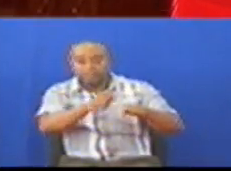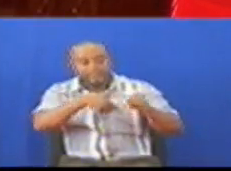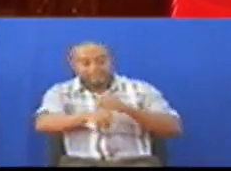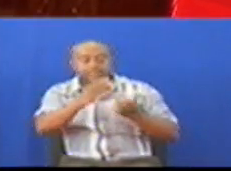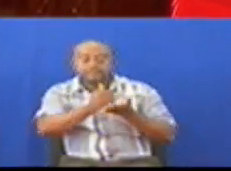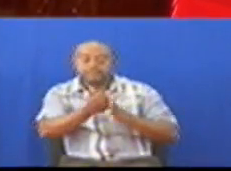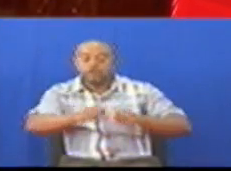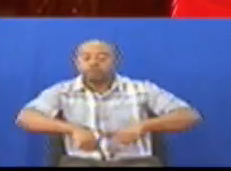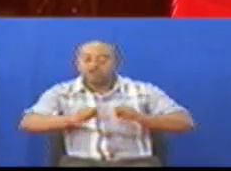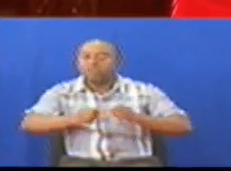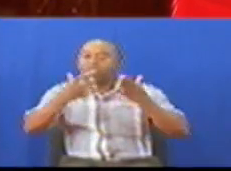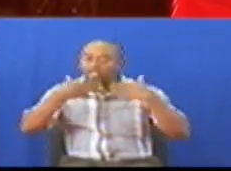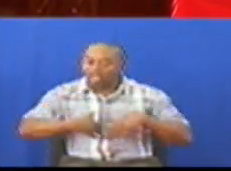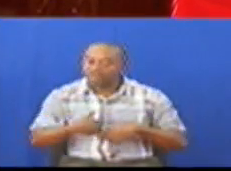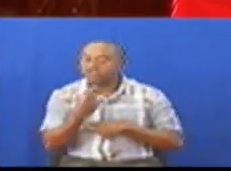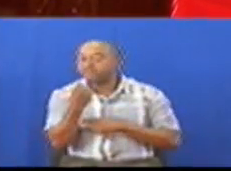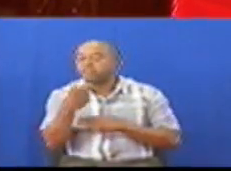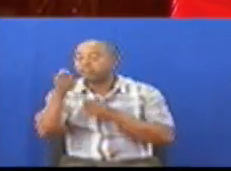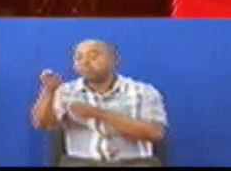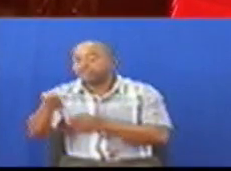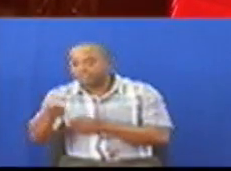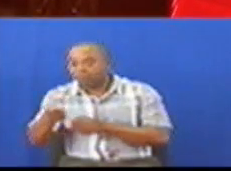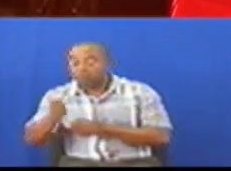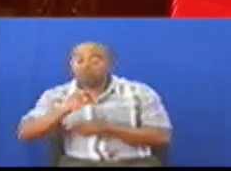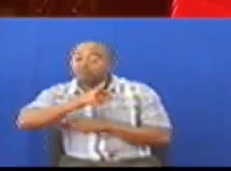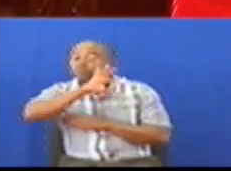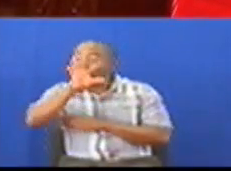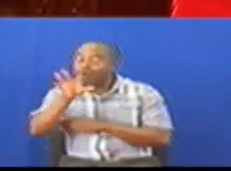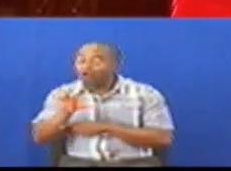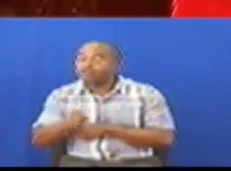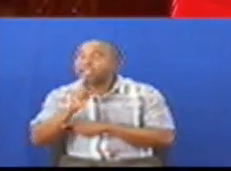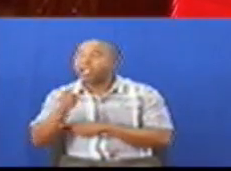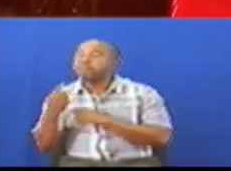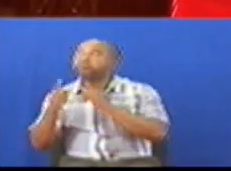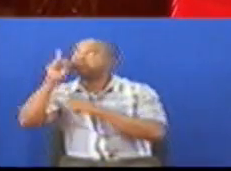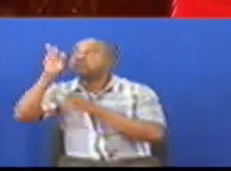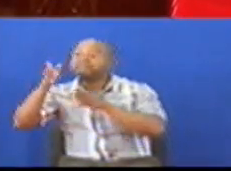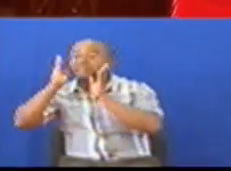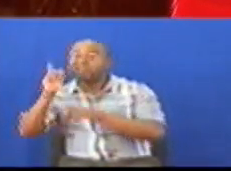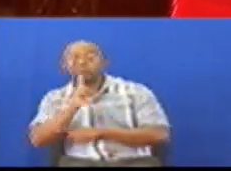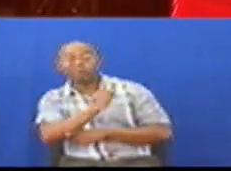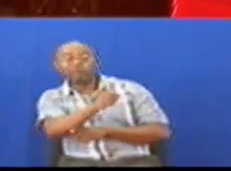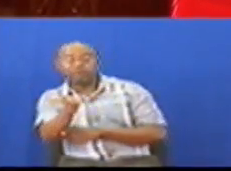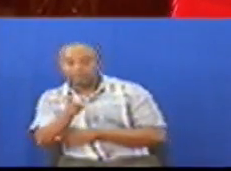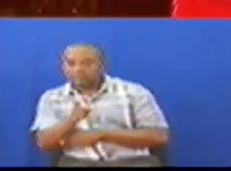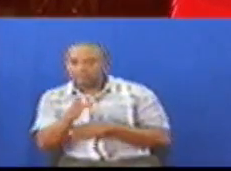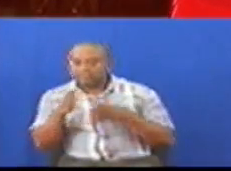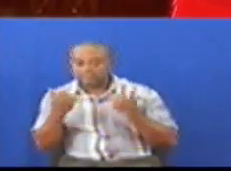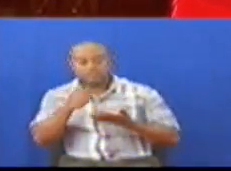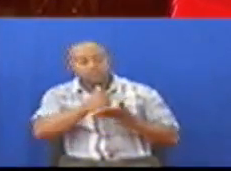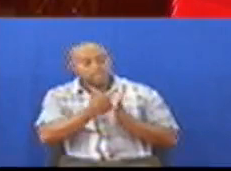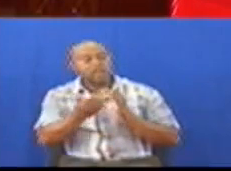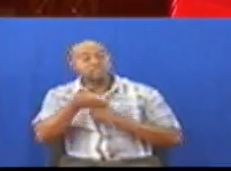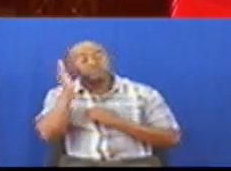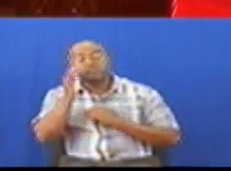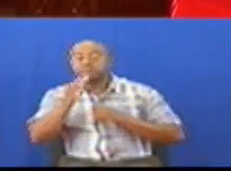utawala, afya, fedha, kilimo na kadhalika. Wote hao hutolewa kutoka serikali kuu. Mheshimiwa Naibu Spika, idara za serikali za mitaa baadhi ya